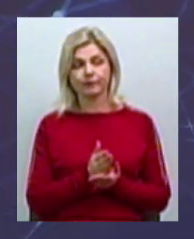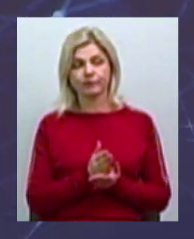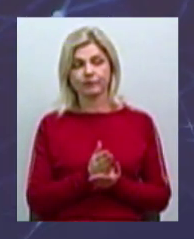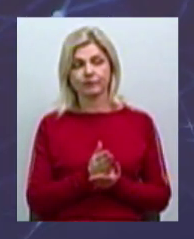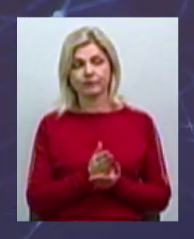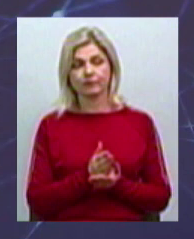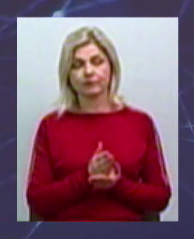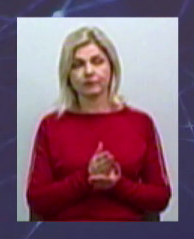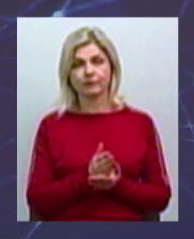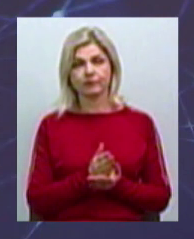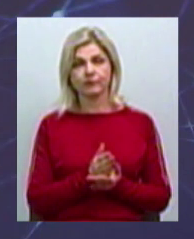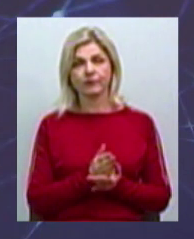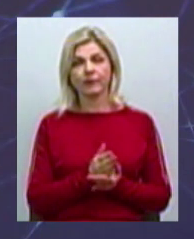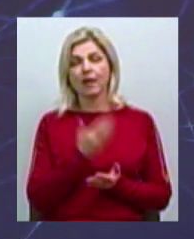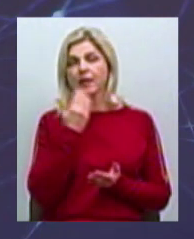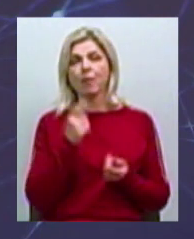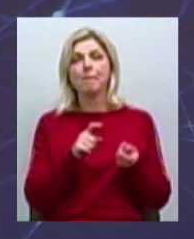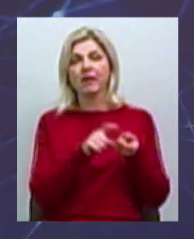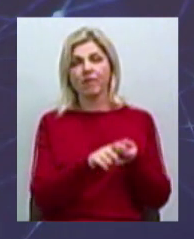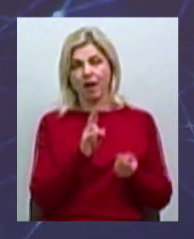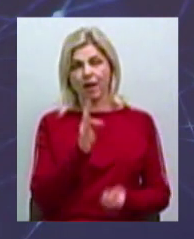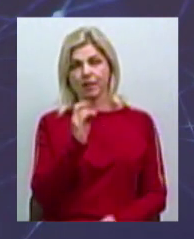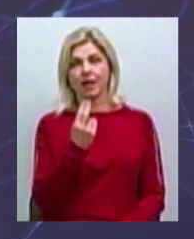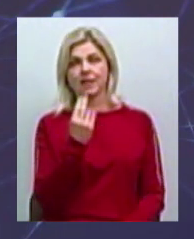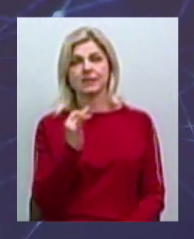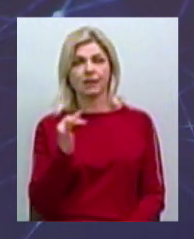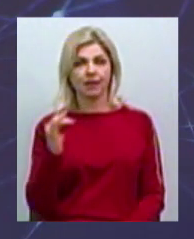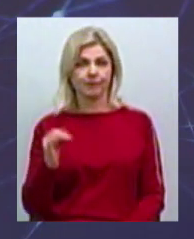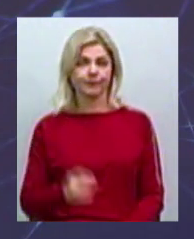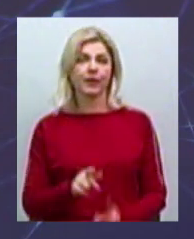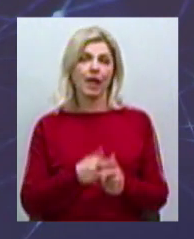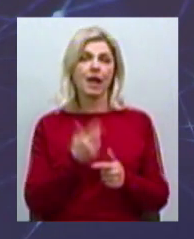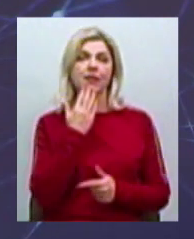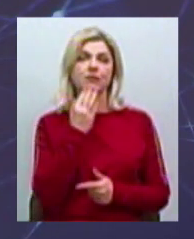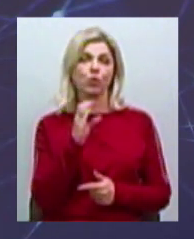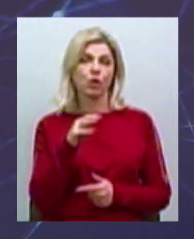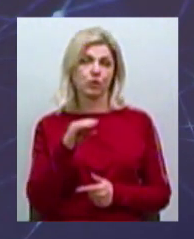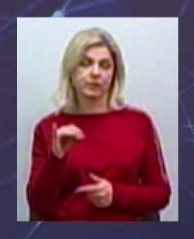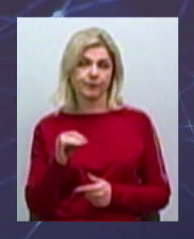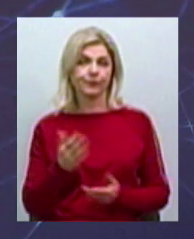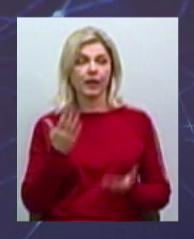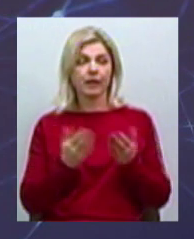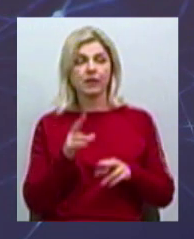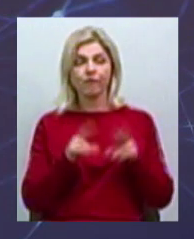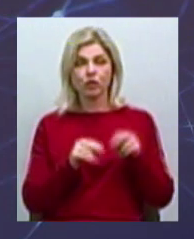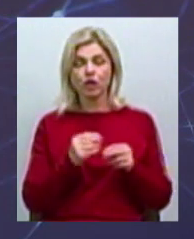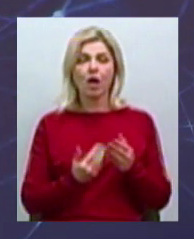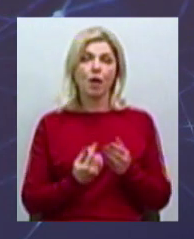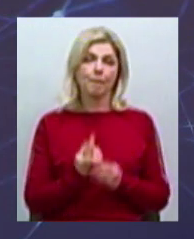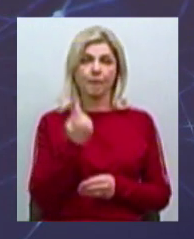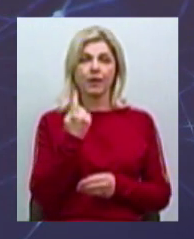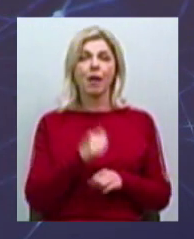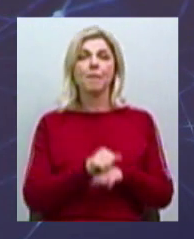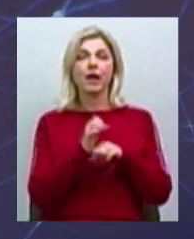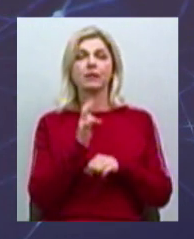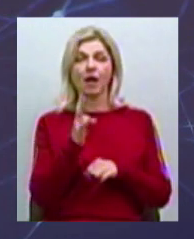вірніше, конкретної прив'язки до нації чи до національності. Якщо вважати першим у новітній історії України майданом